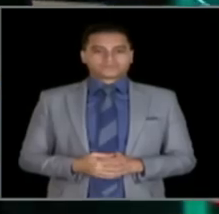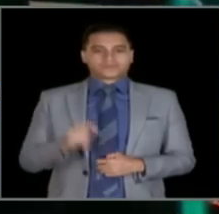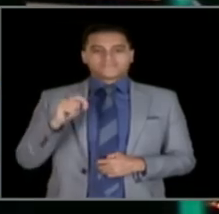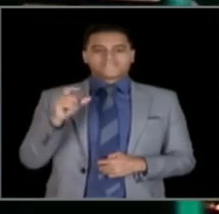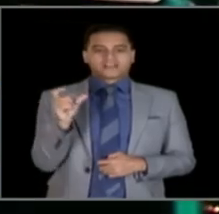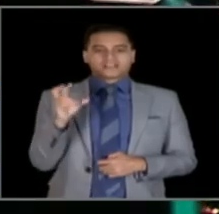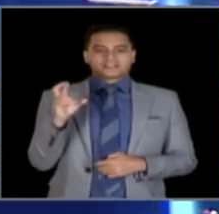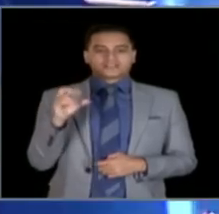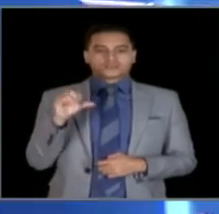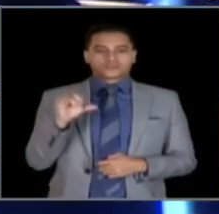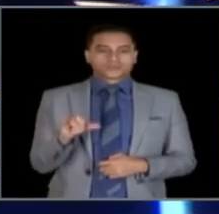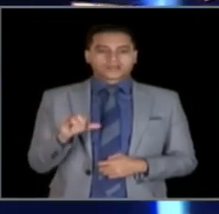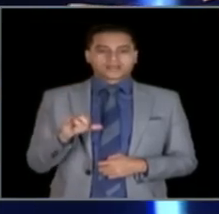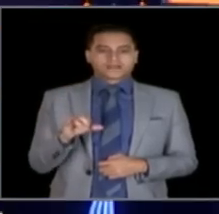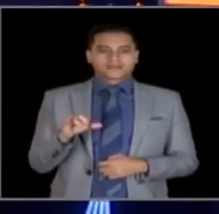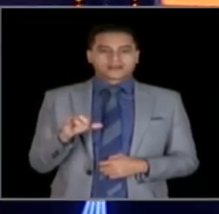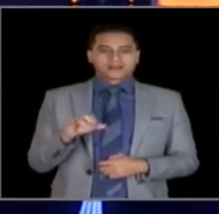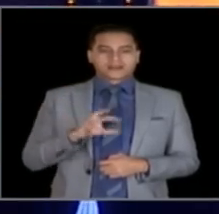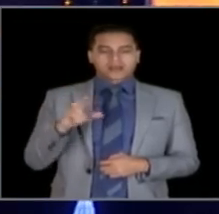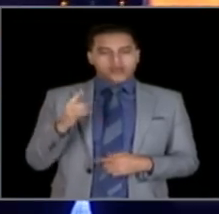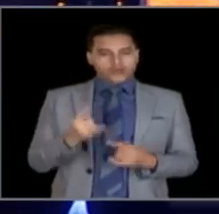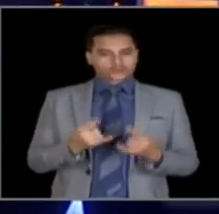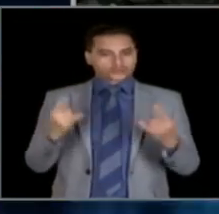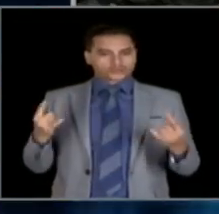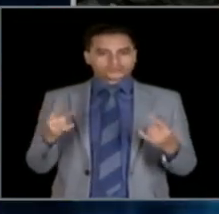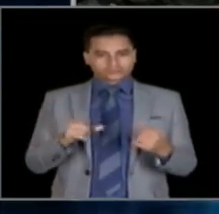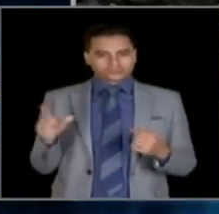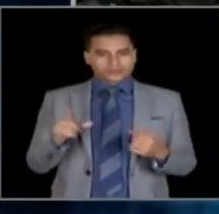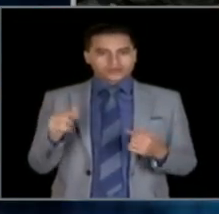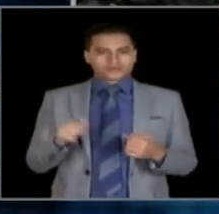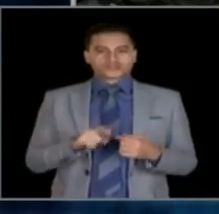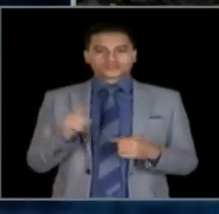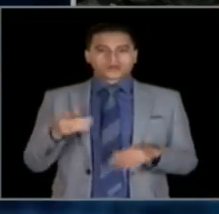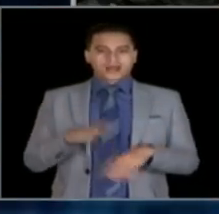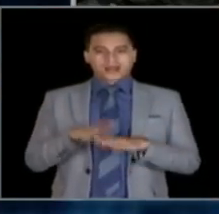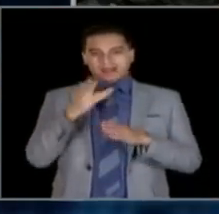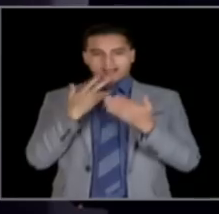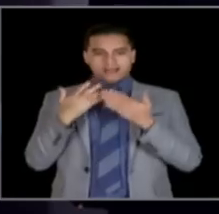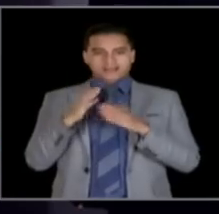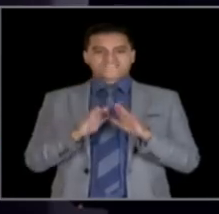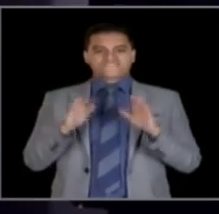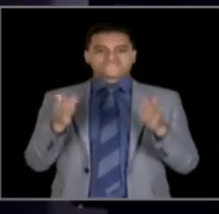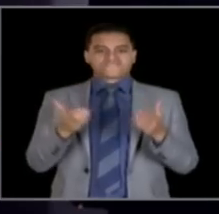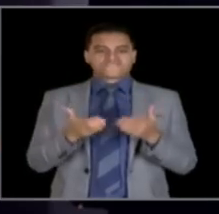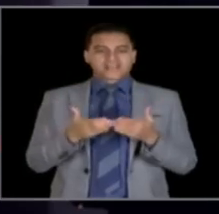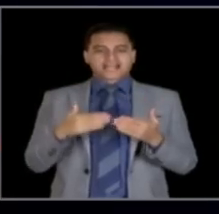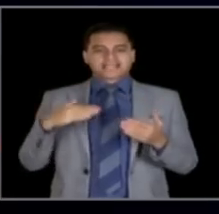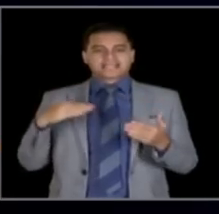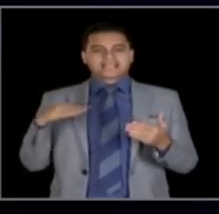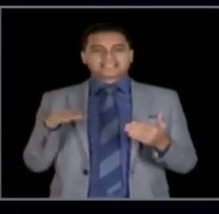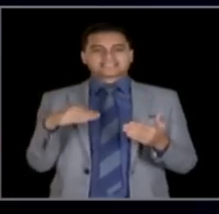فنزويلا هي الإجابة صحيحة، وكل النتيجة تعادل 10-10. سؤال في التاريخ: التماسيح.